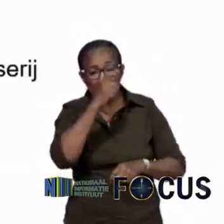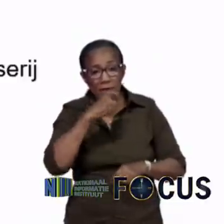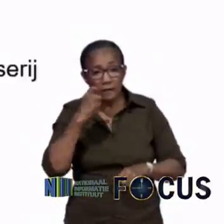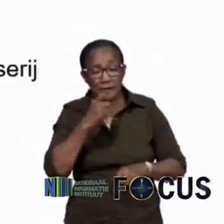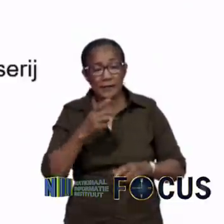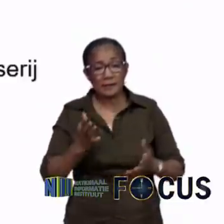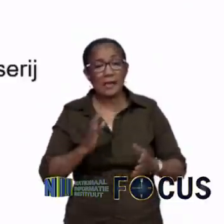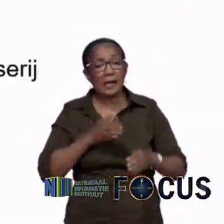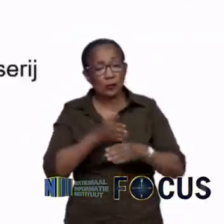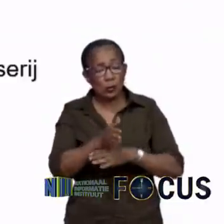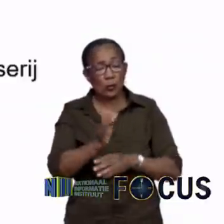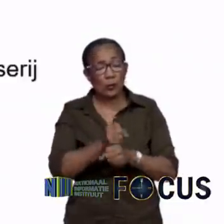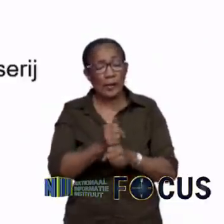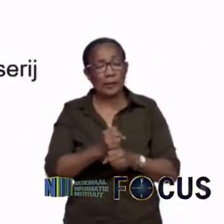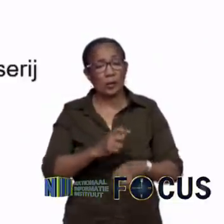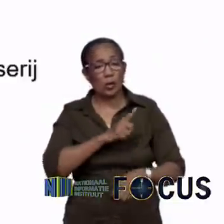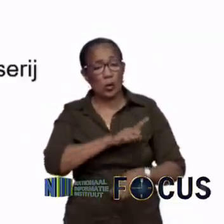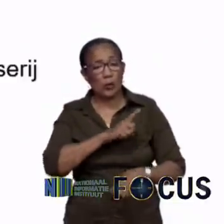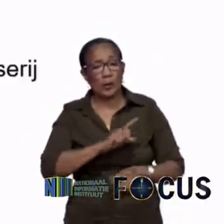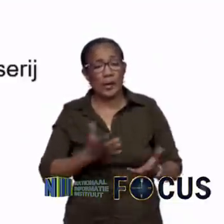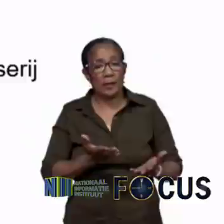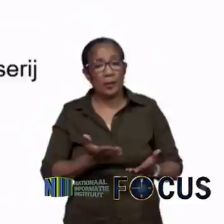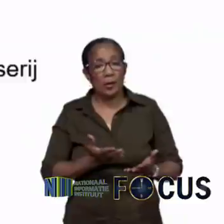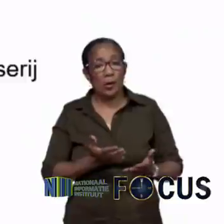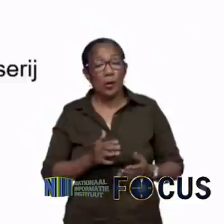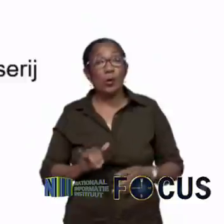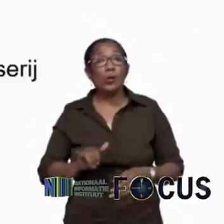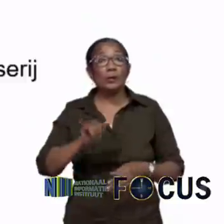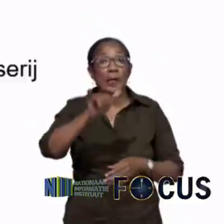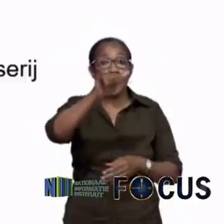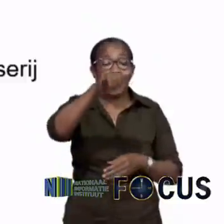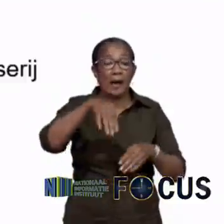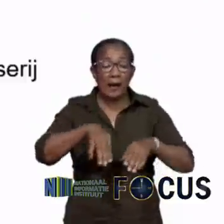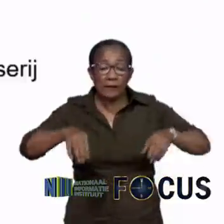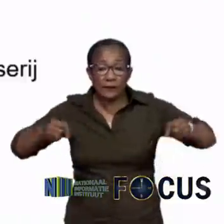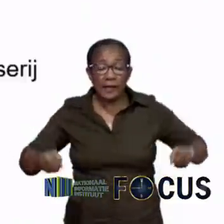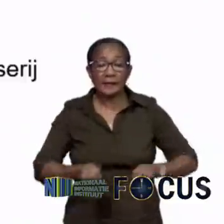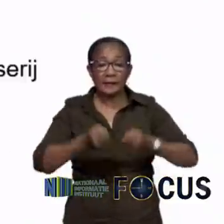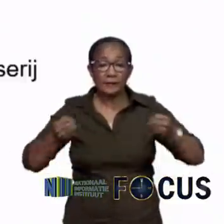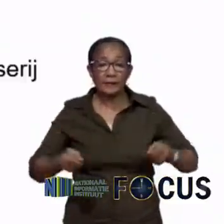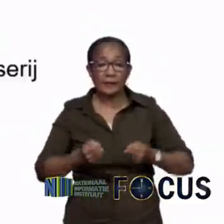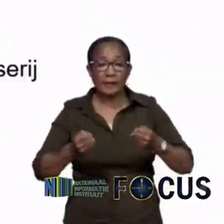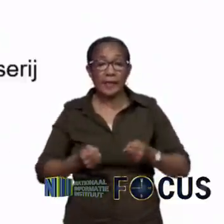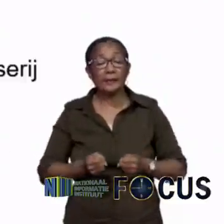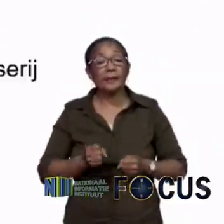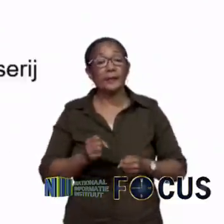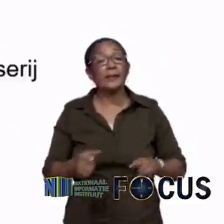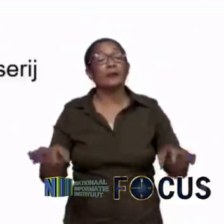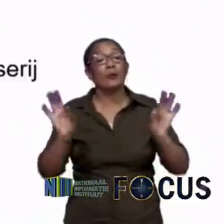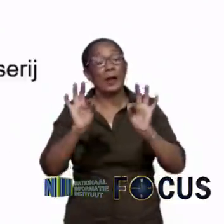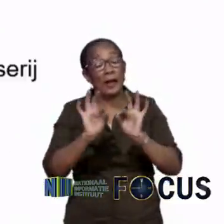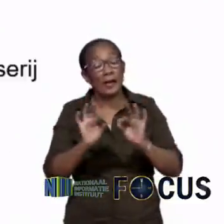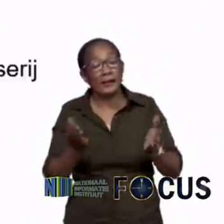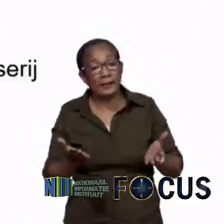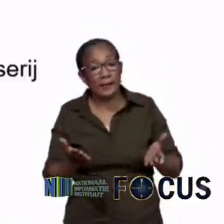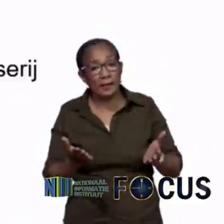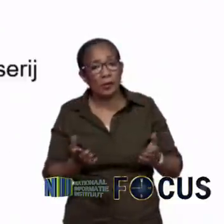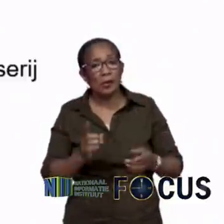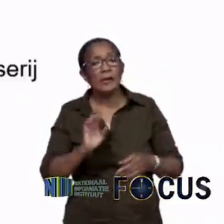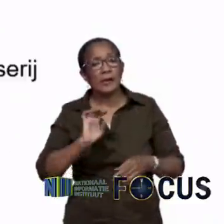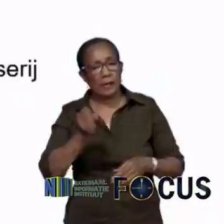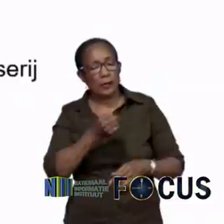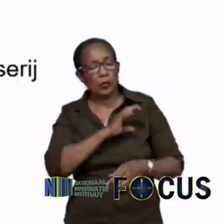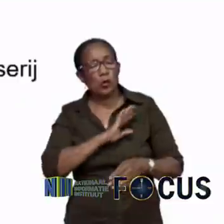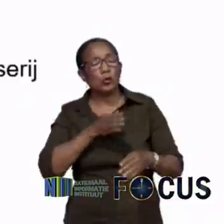normaal. Ook to de haven en luchthaven activiteiten, en dat die de noodzakelijk wang, ook to